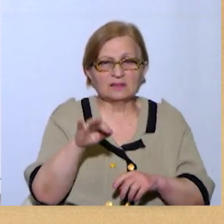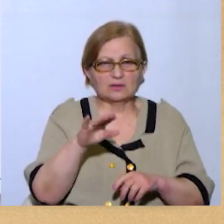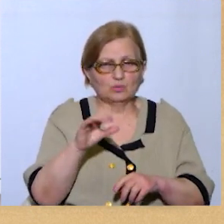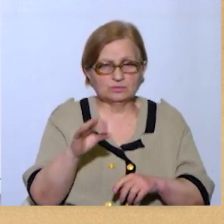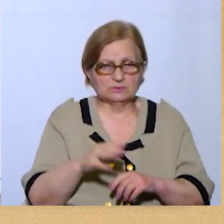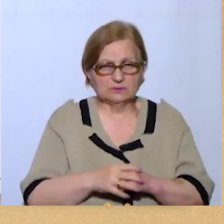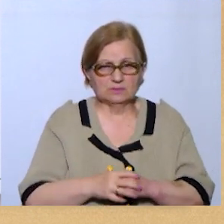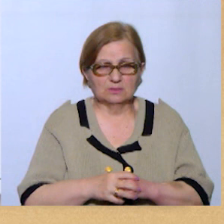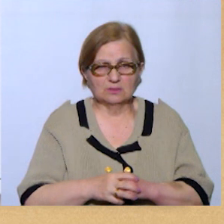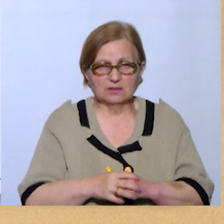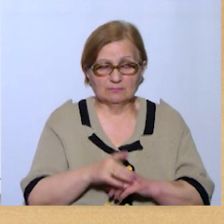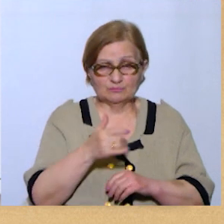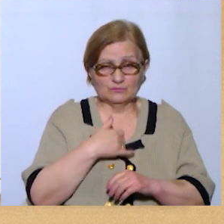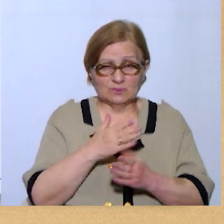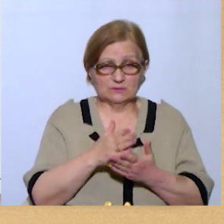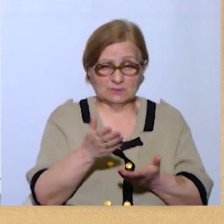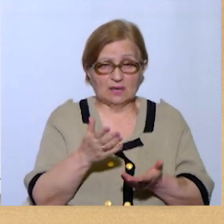აი ესეთი ამოცანა გვაქვს: